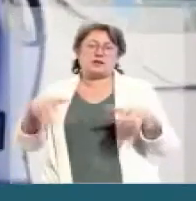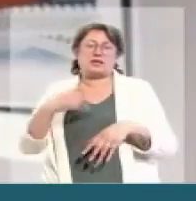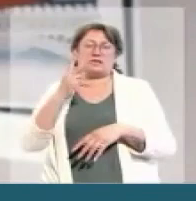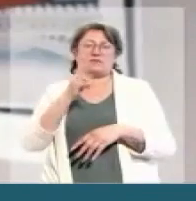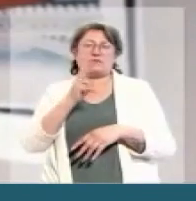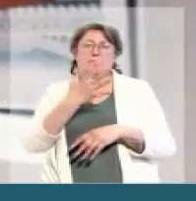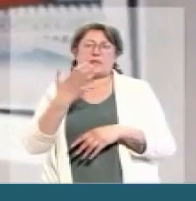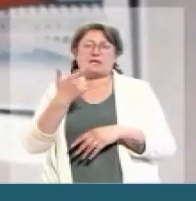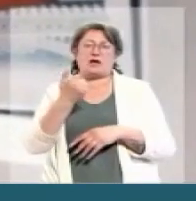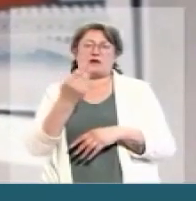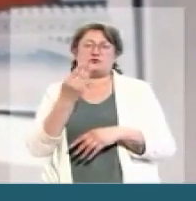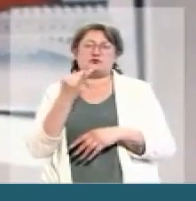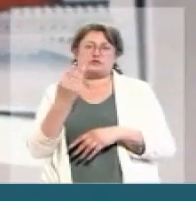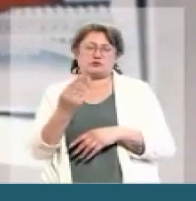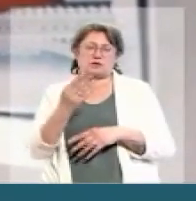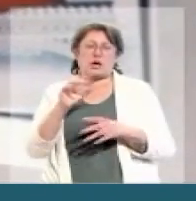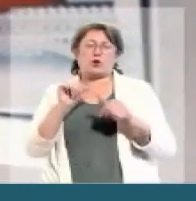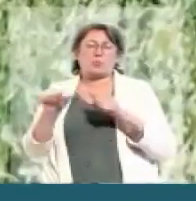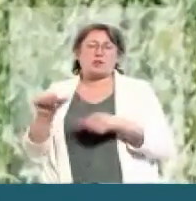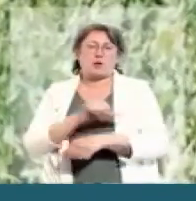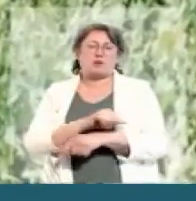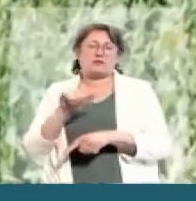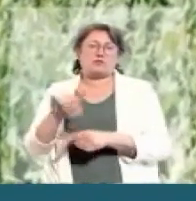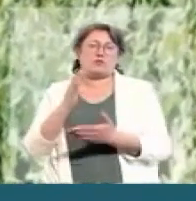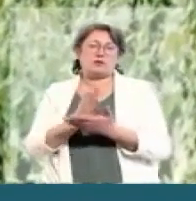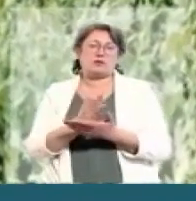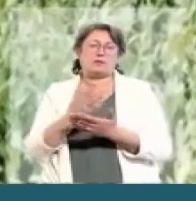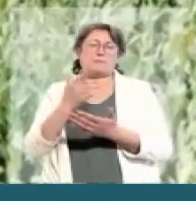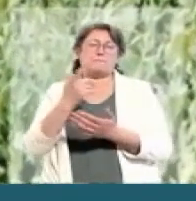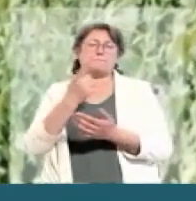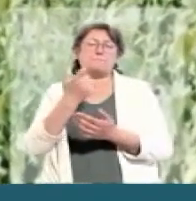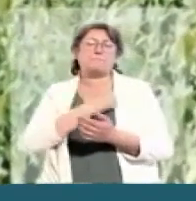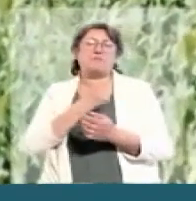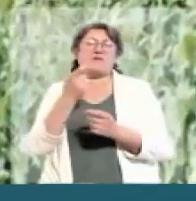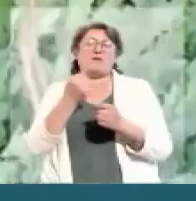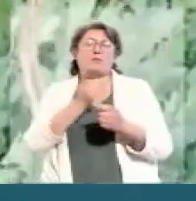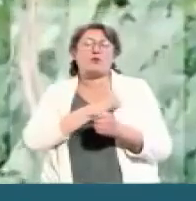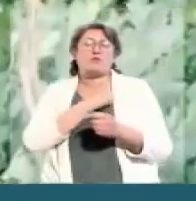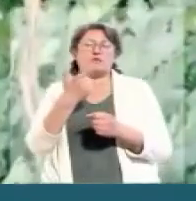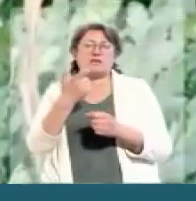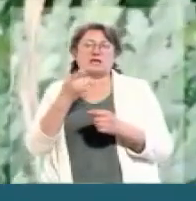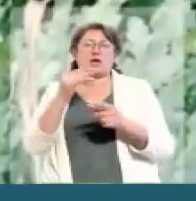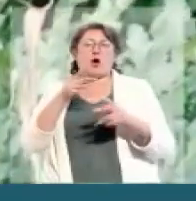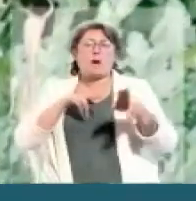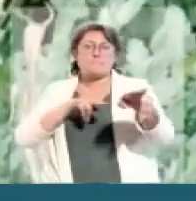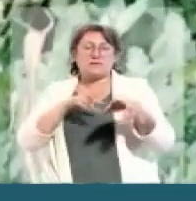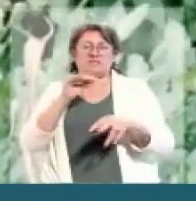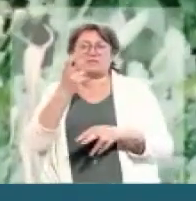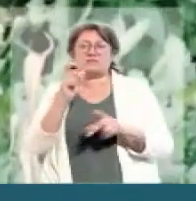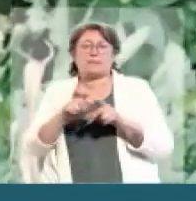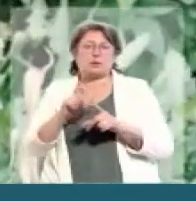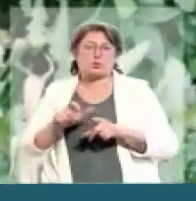2,5 килограмма гашиша. Кроме наркотиков, у задержанного обнаружен боевой пистолет, обрез охотничьего ружья и более 200